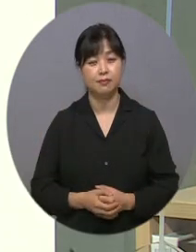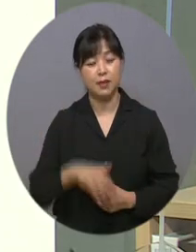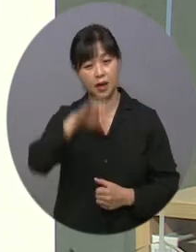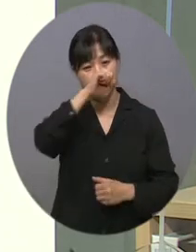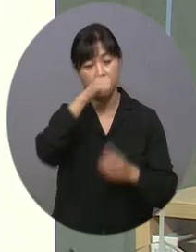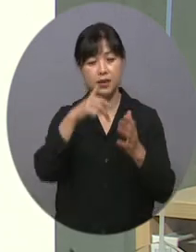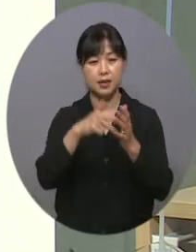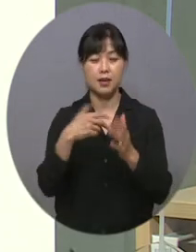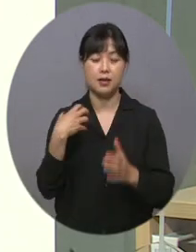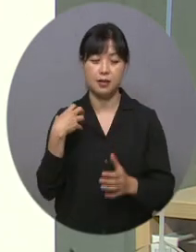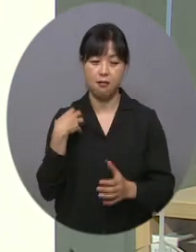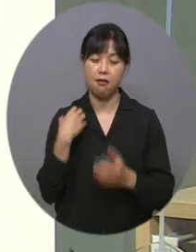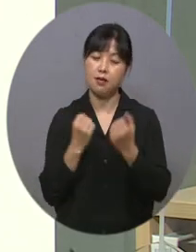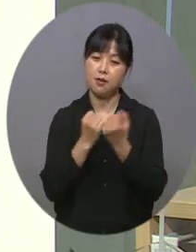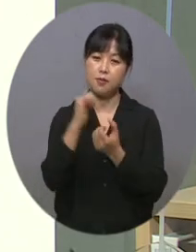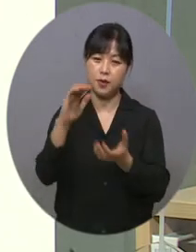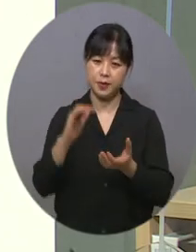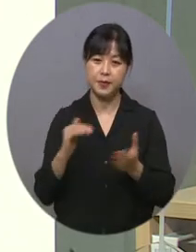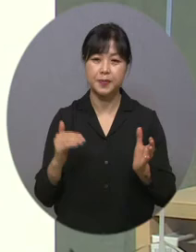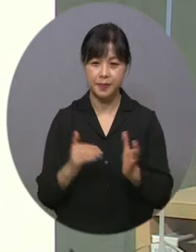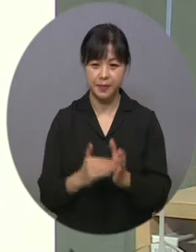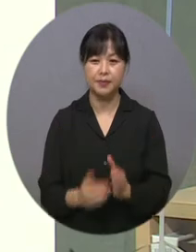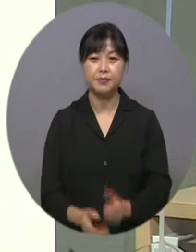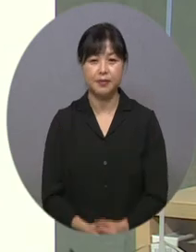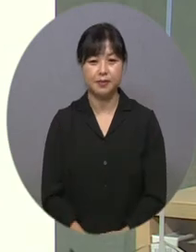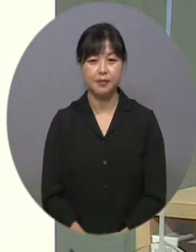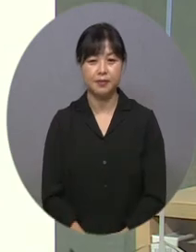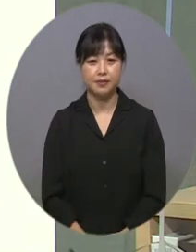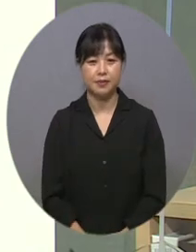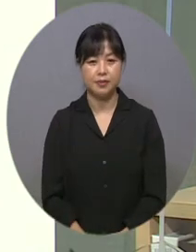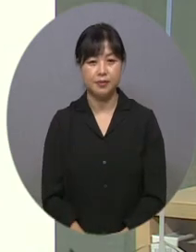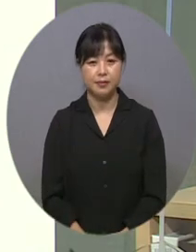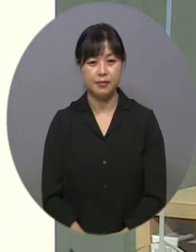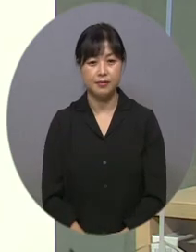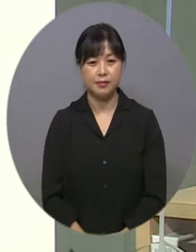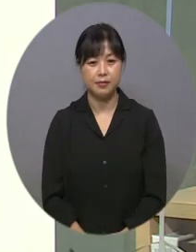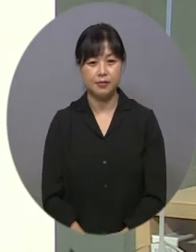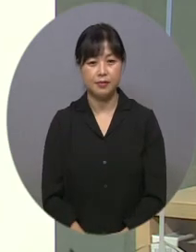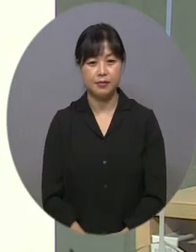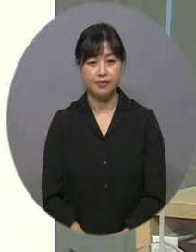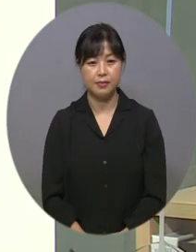아프리카 재단 역할을 말씀해 주셨지만은 사실 그